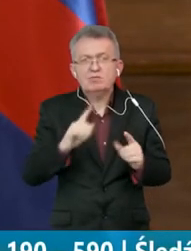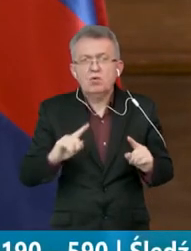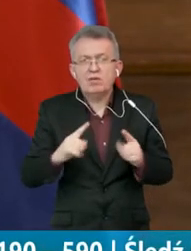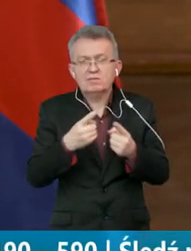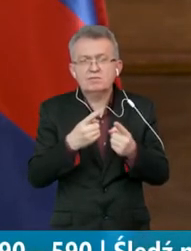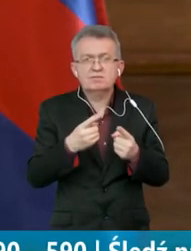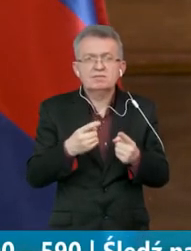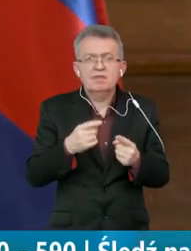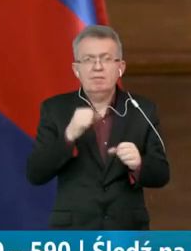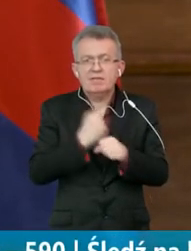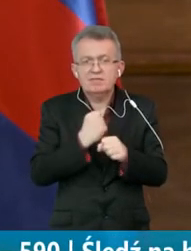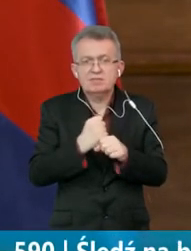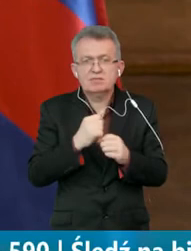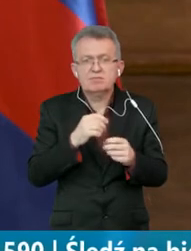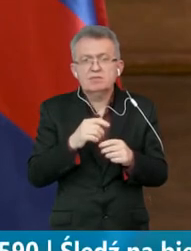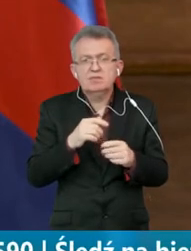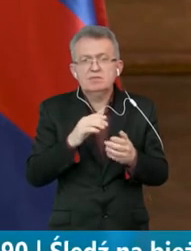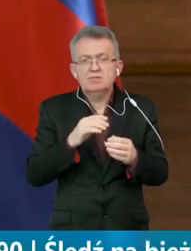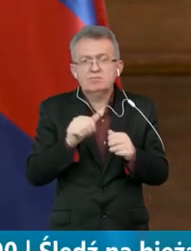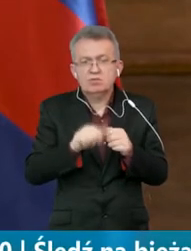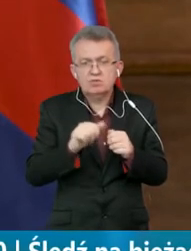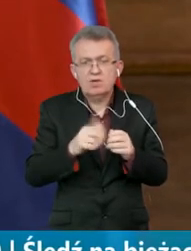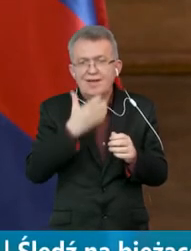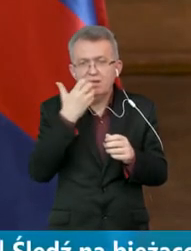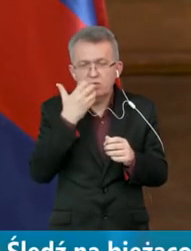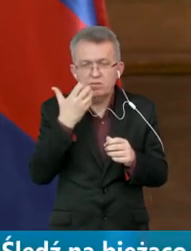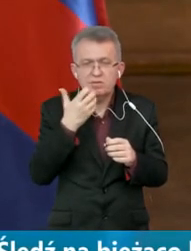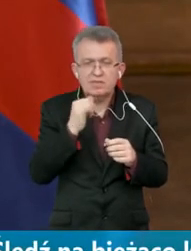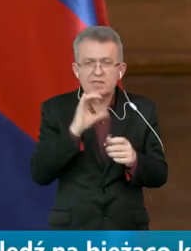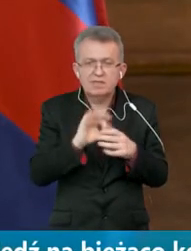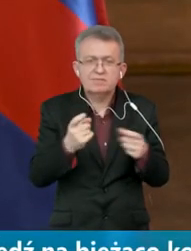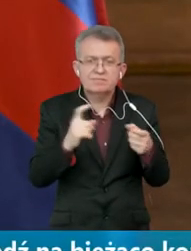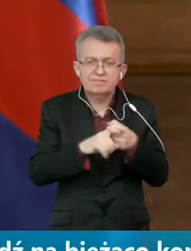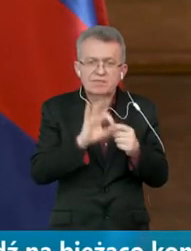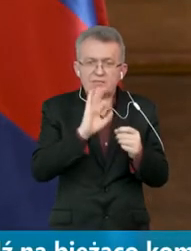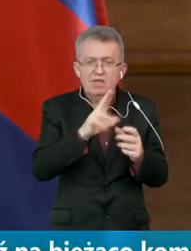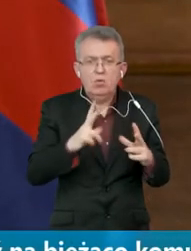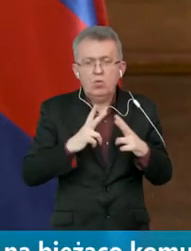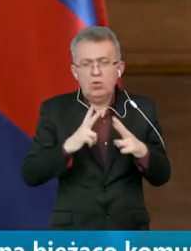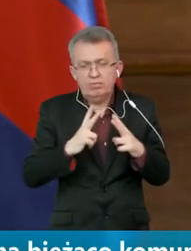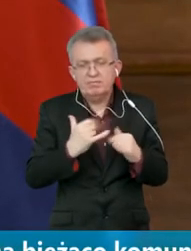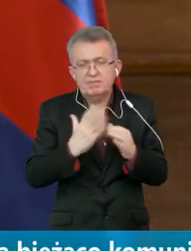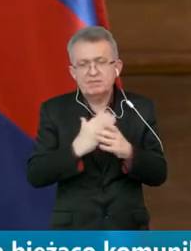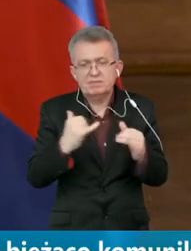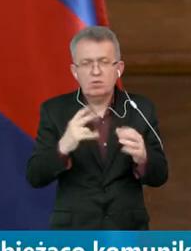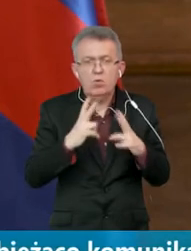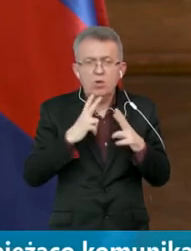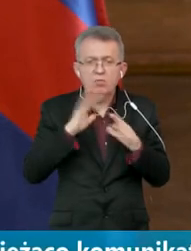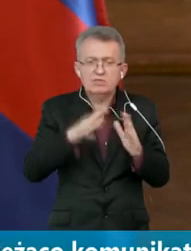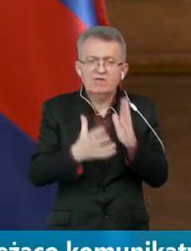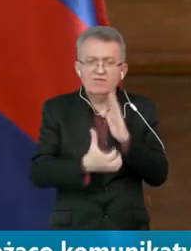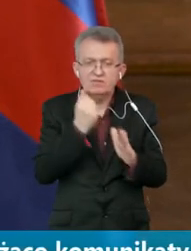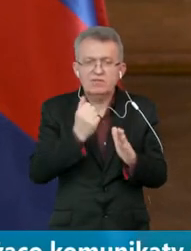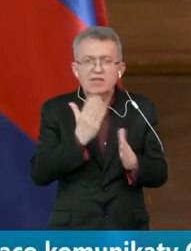organizacja pracy przedszkoli w okresie letnim? Rozumiem, że jest to związane z Pani urlopem między innymi, bo ten urlop można wykorzystać